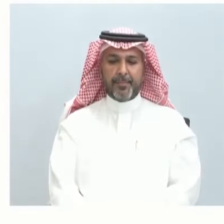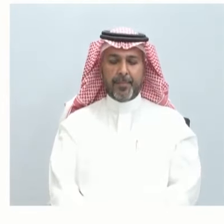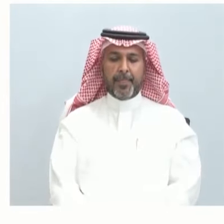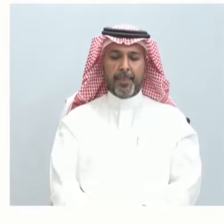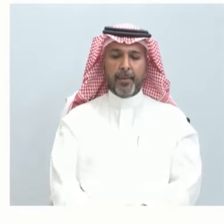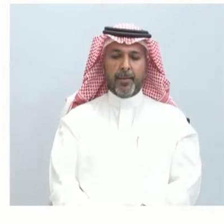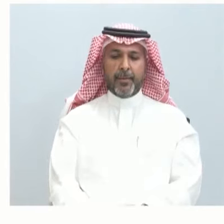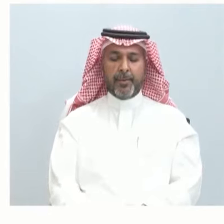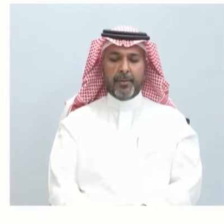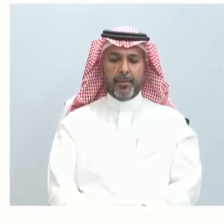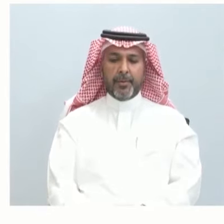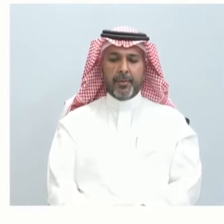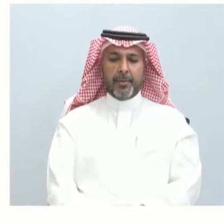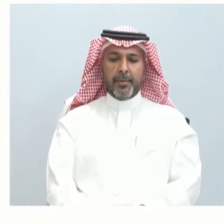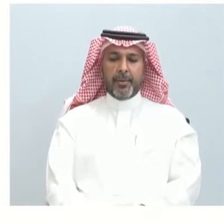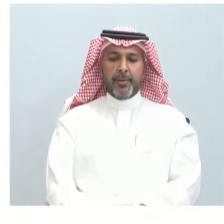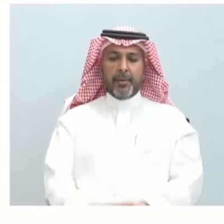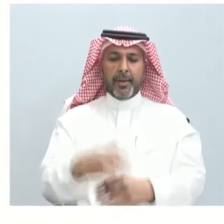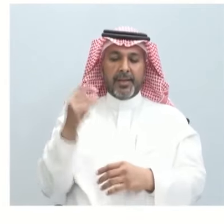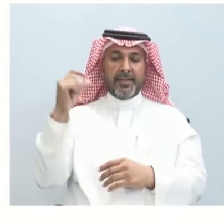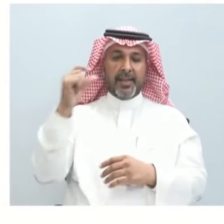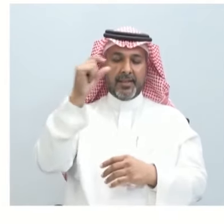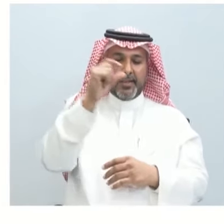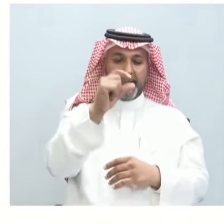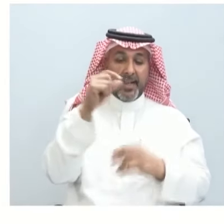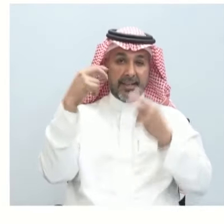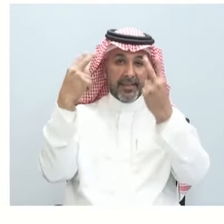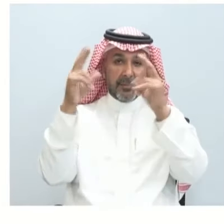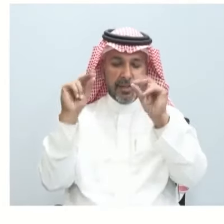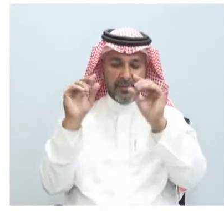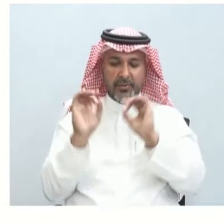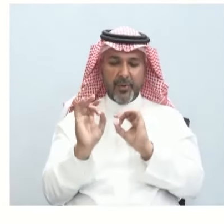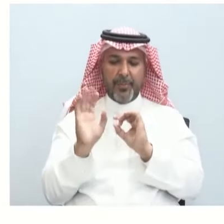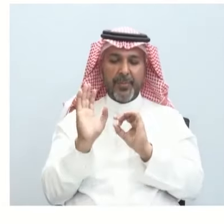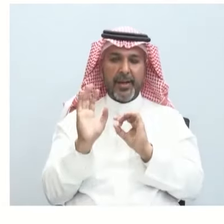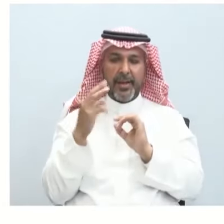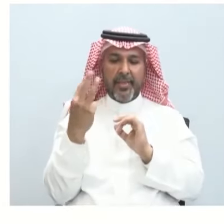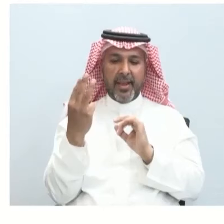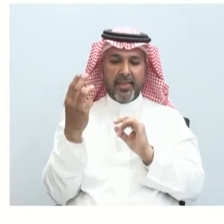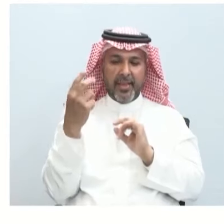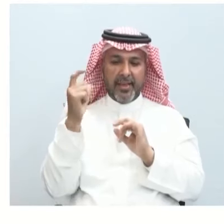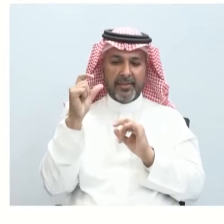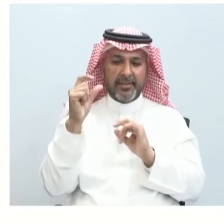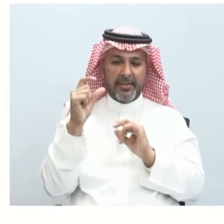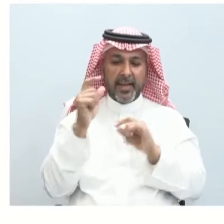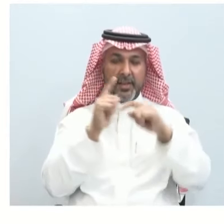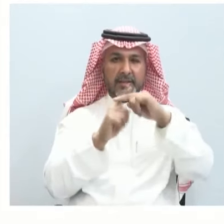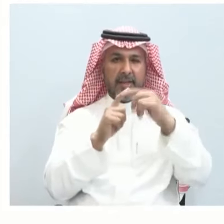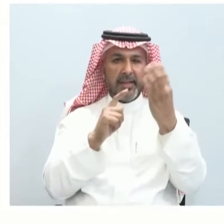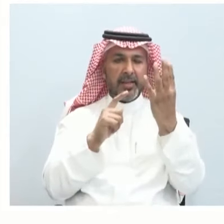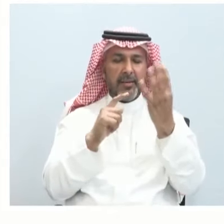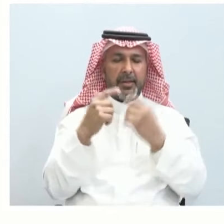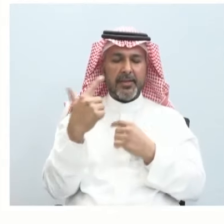ثلاثه دال زائد اربعه دلال تساوي سبعه دلال تساوي 16